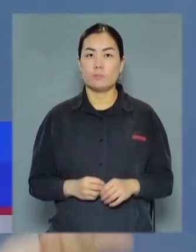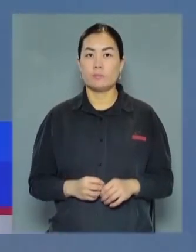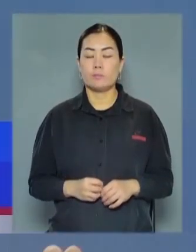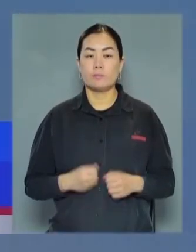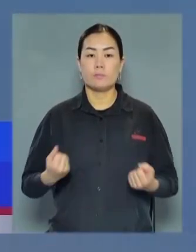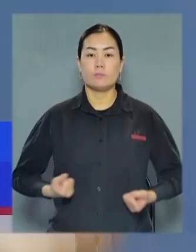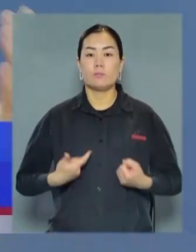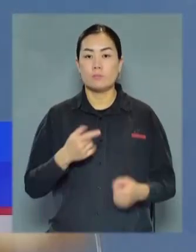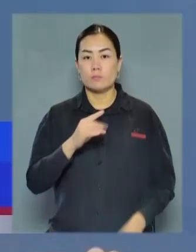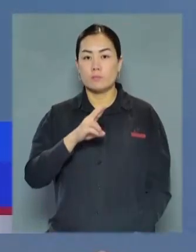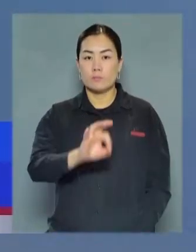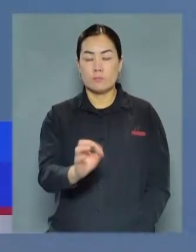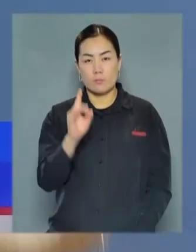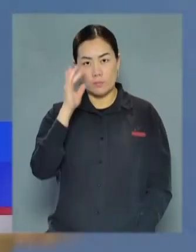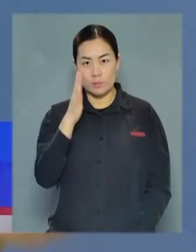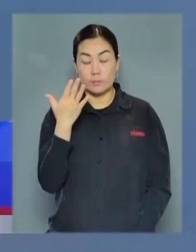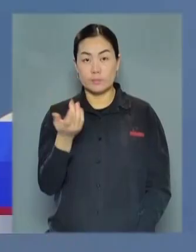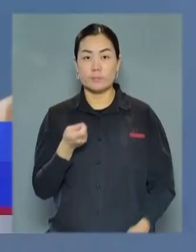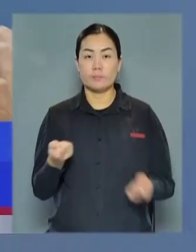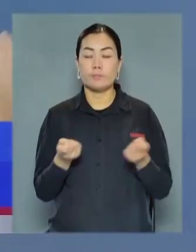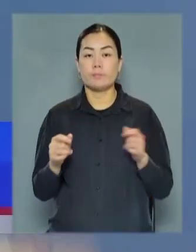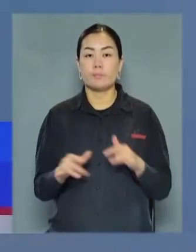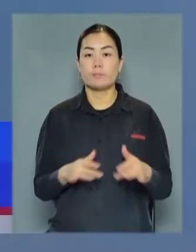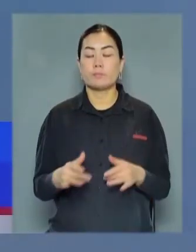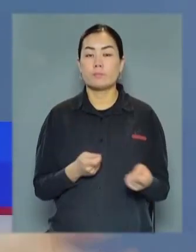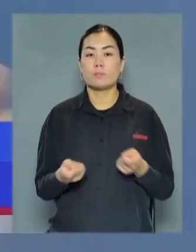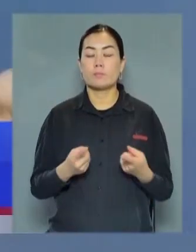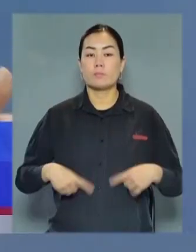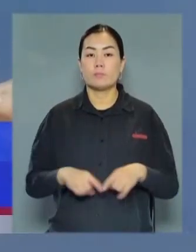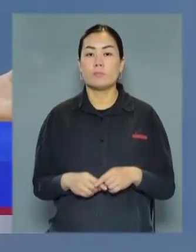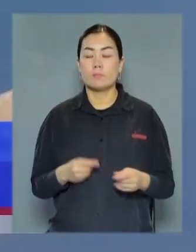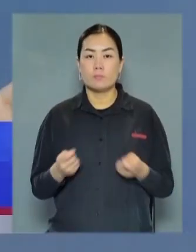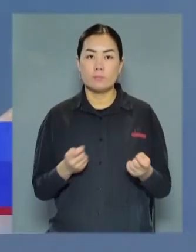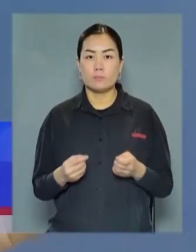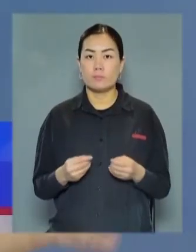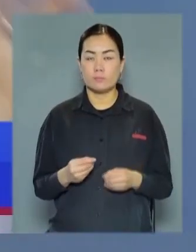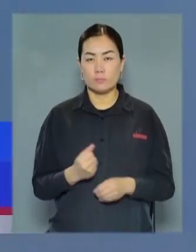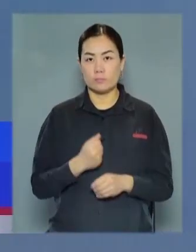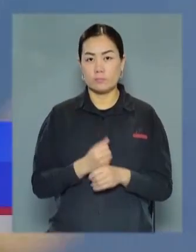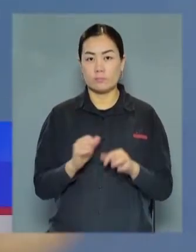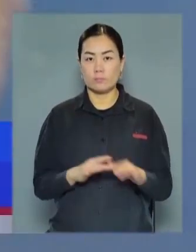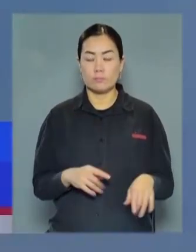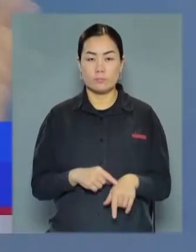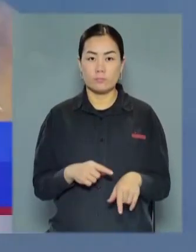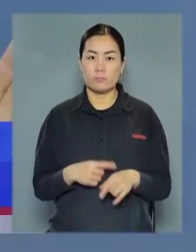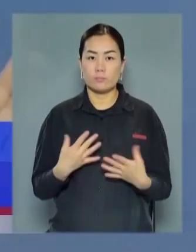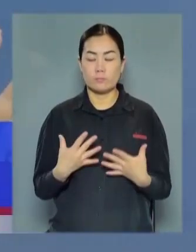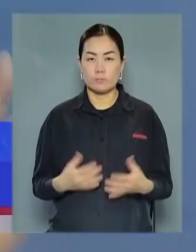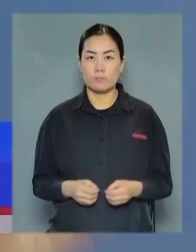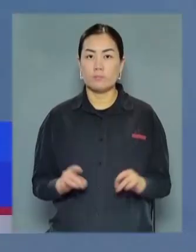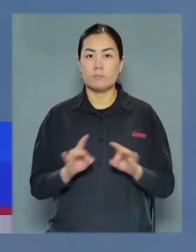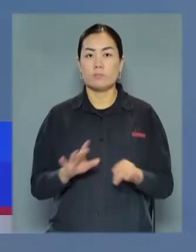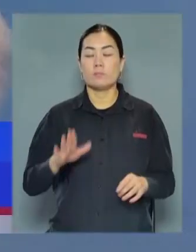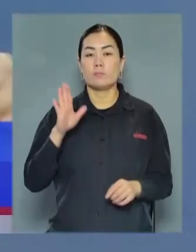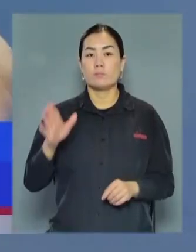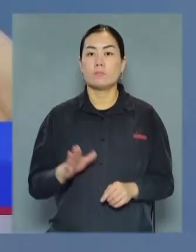поддержке ГОРОНО психологов управление внутренней политики управлени внутренних дел они тко на приме